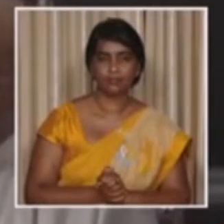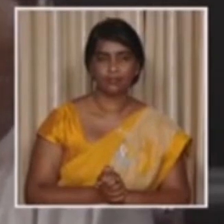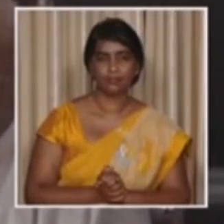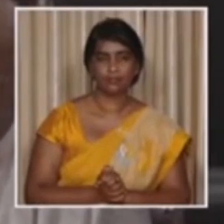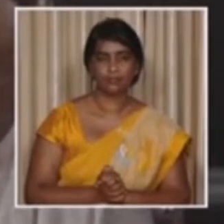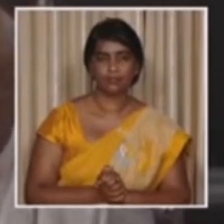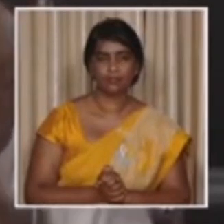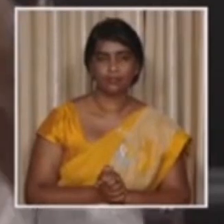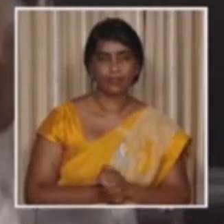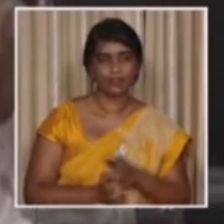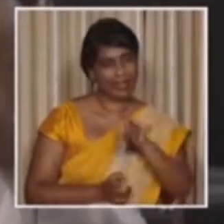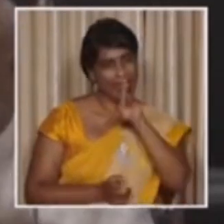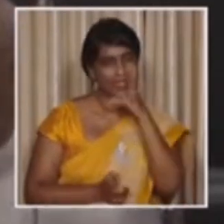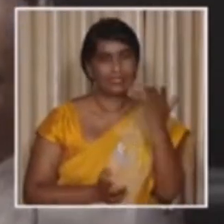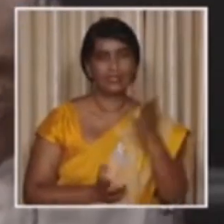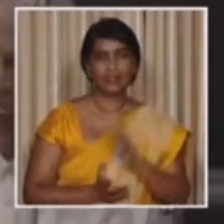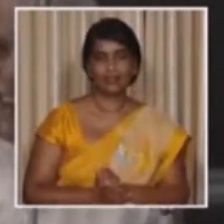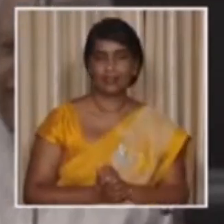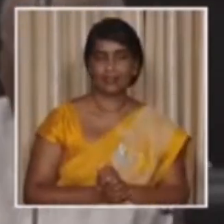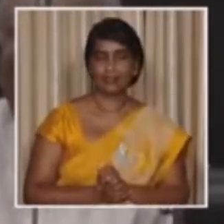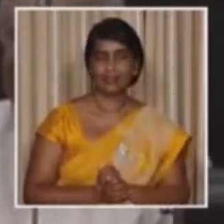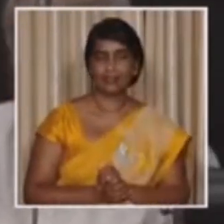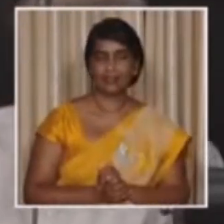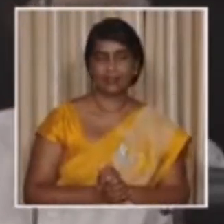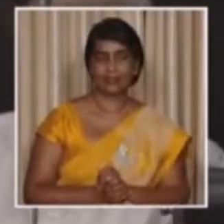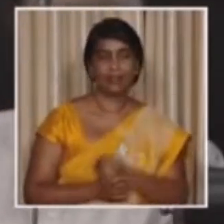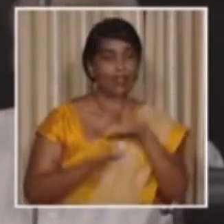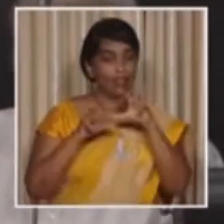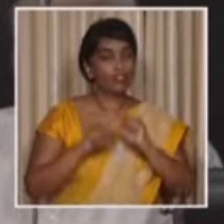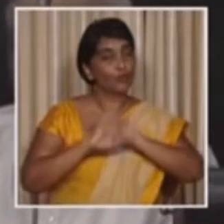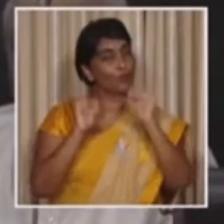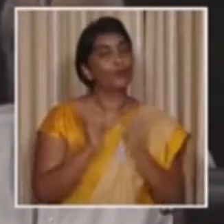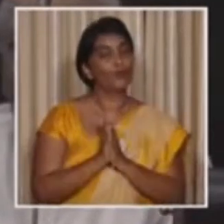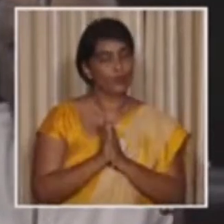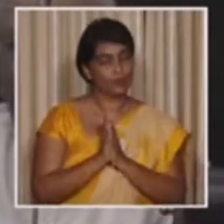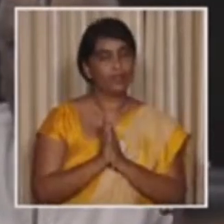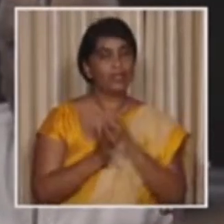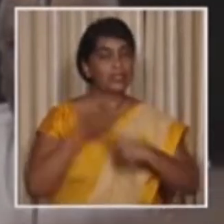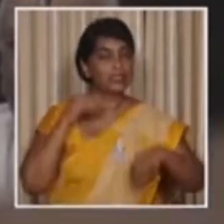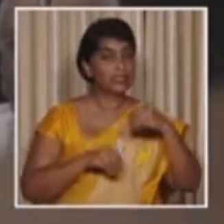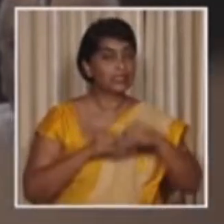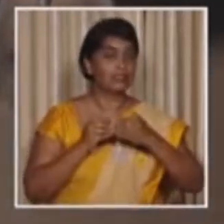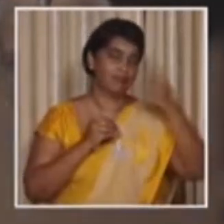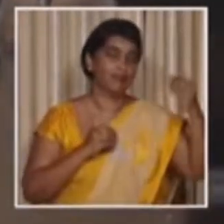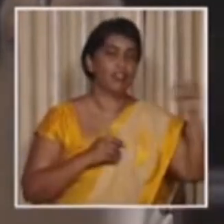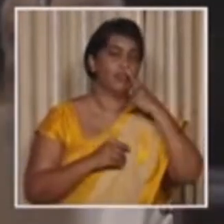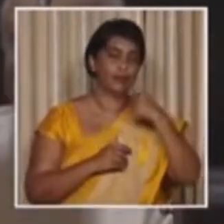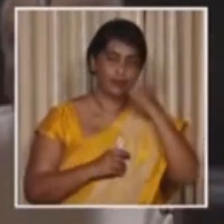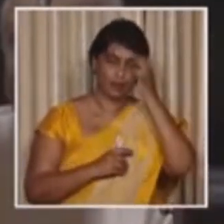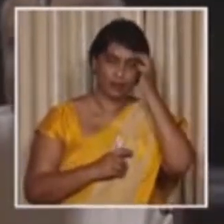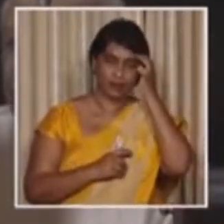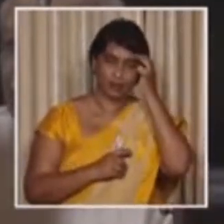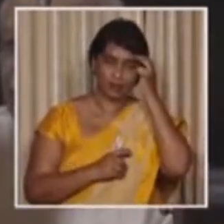ලැජ්ජයි ලැජ්ජයි මේ මේ මේ මේක අල්ලගෙන ඉන්න හැම එක්කෙනාම ඡන්දේ කල් දාන්න කිව්වා මේ